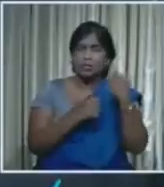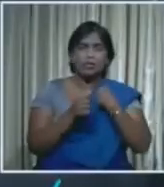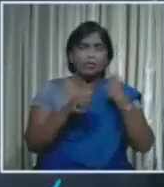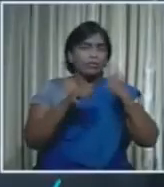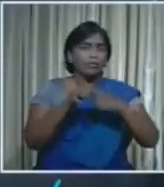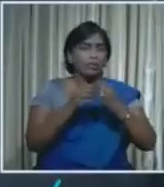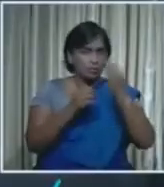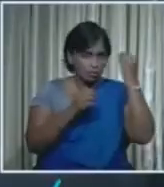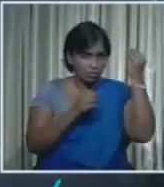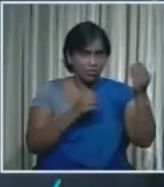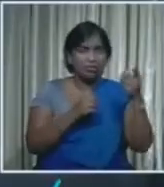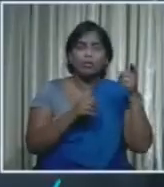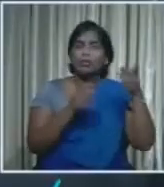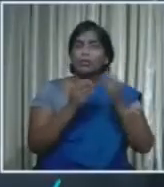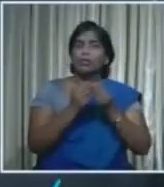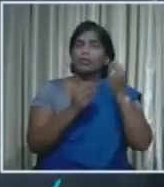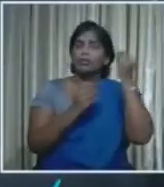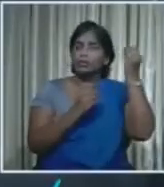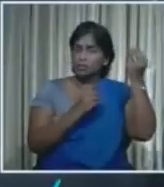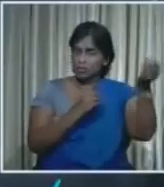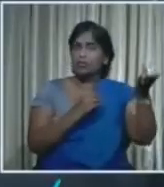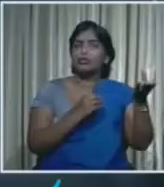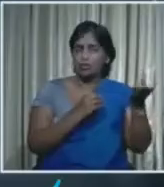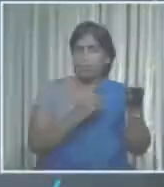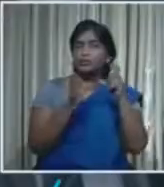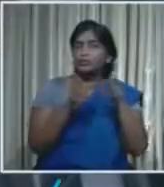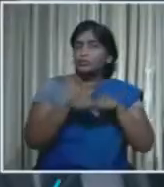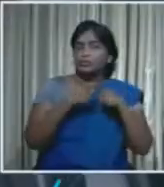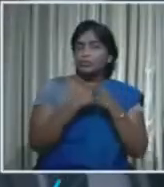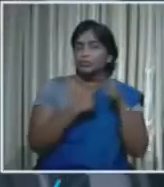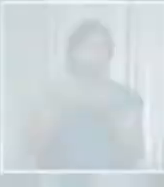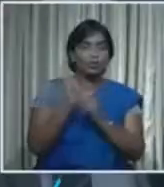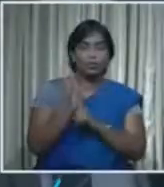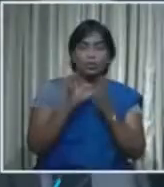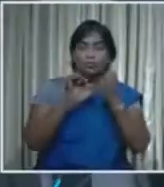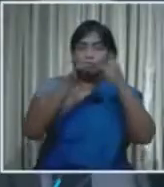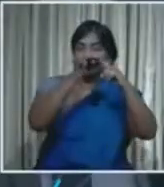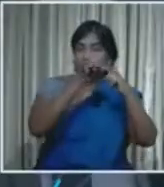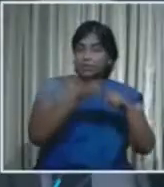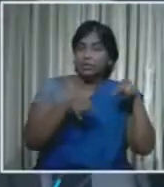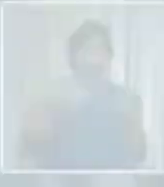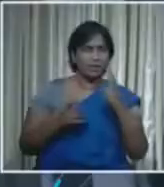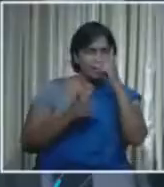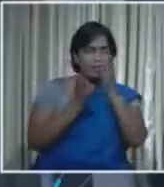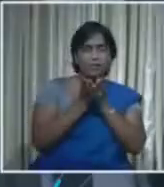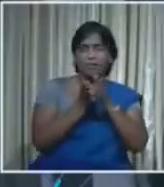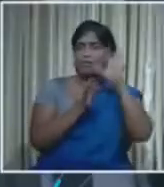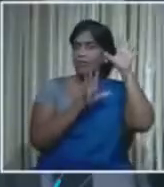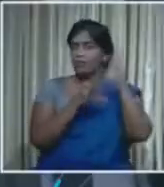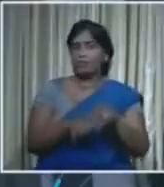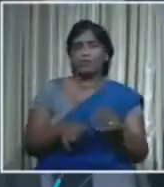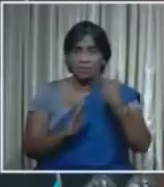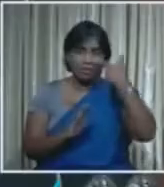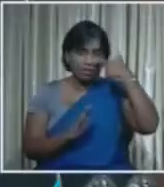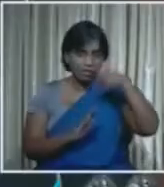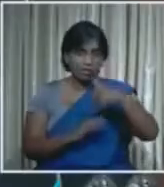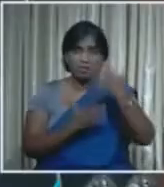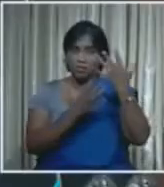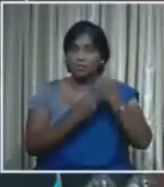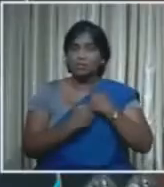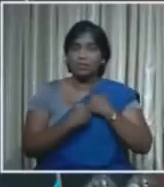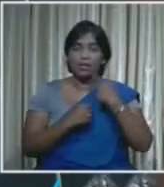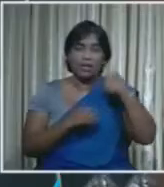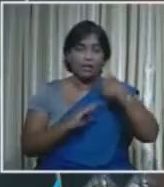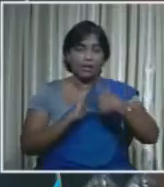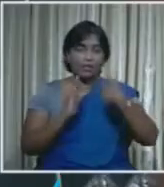දුන්නද සමාගමක් නිසා තමයි සමාගමට දුන්නේ ප්‍රදානය කළා තියෙන්නේ. හරි. අද වෙනතුරු එක ෂිප්මන්ට් එකක්වත් අද වෙනකොට ලංකාවට ගෙනල්ලා නැහැ. ලංකාවට තෙල්